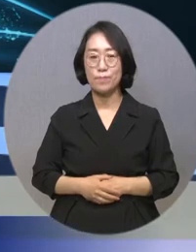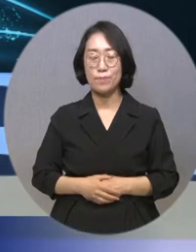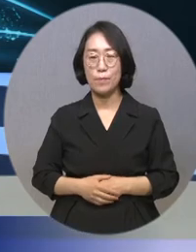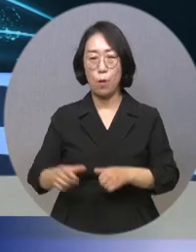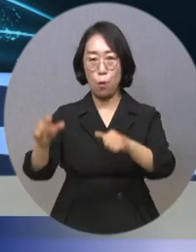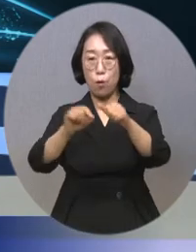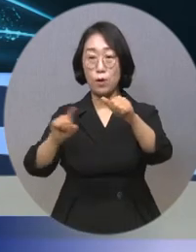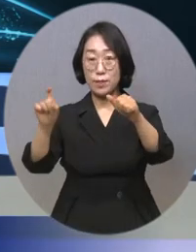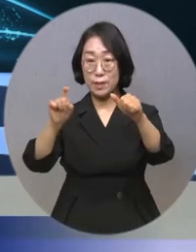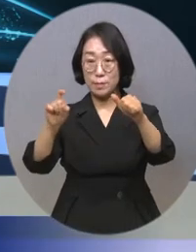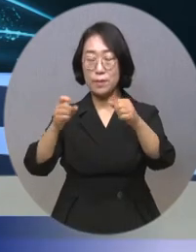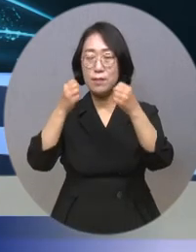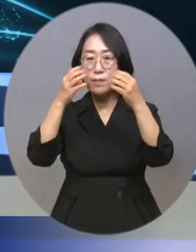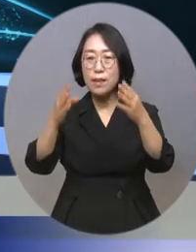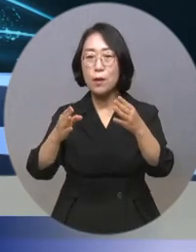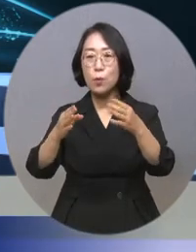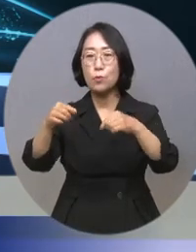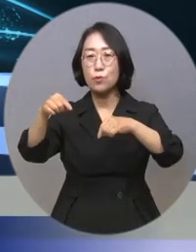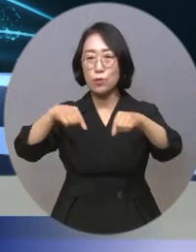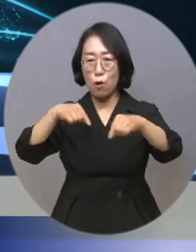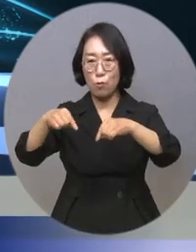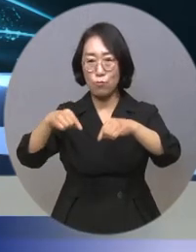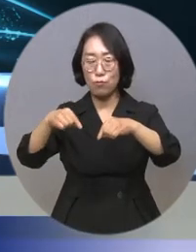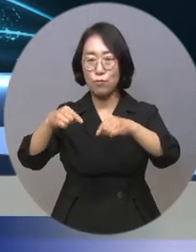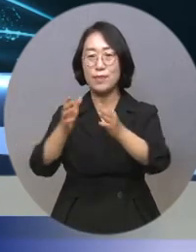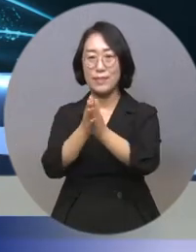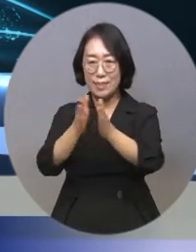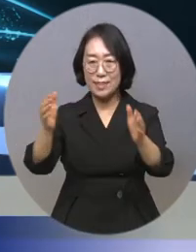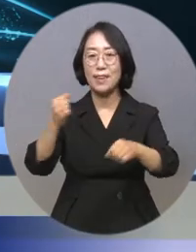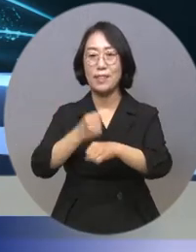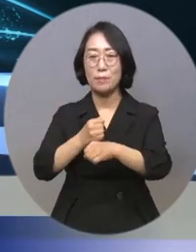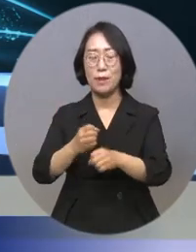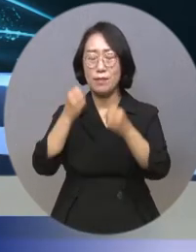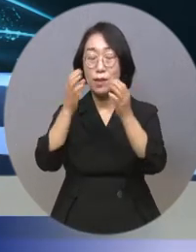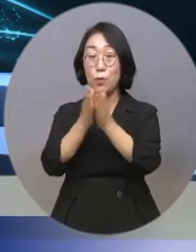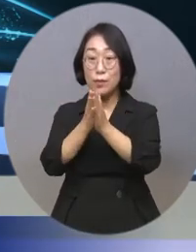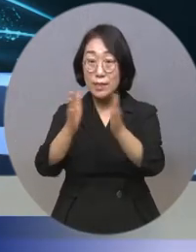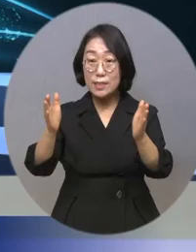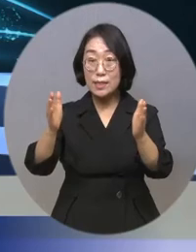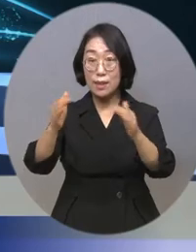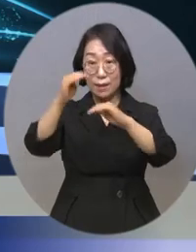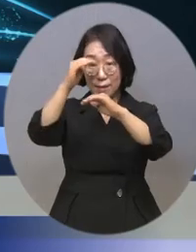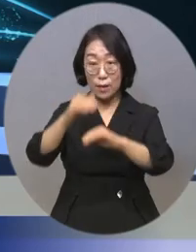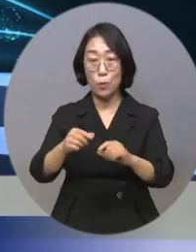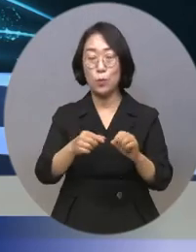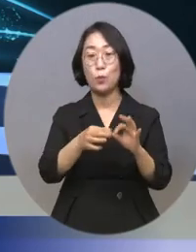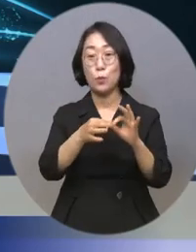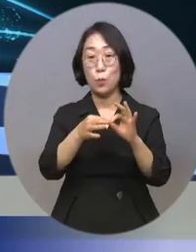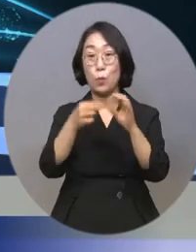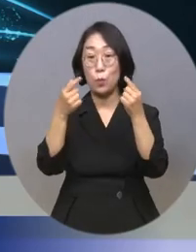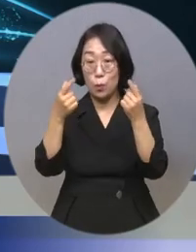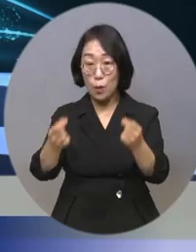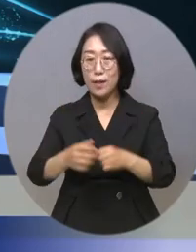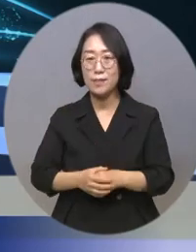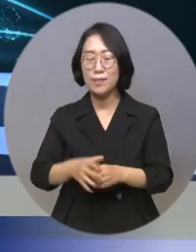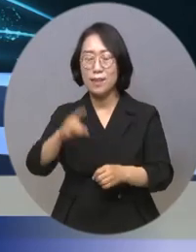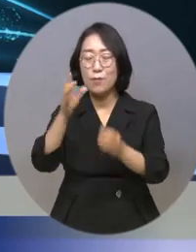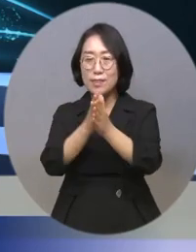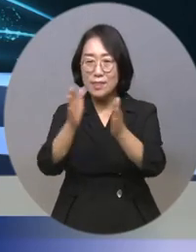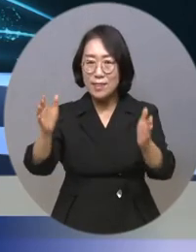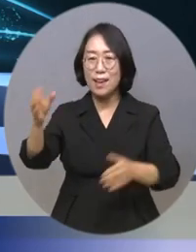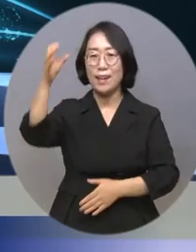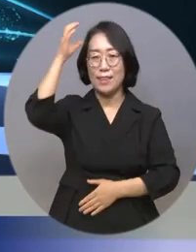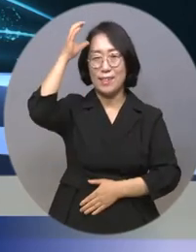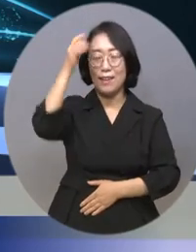5월 10일 새로운 정부가 출범했습니다. 앞서 전해드린 새로운 시작에 대한 소식들처럼 시작은 언제나 설렘과 기대가